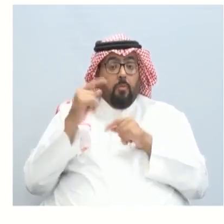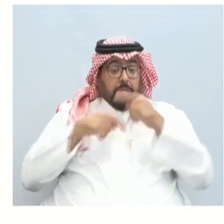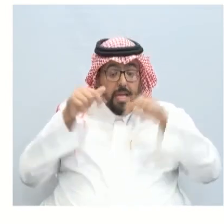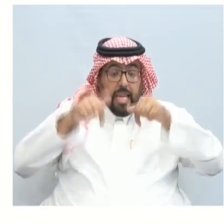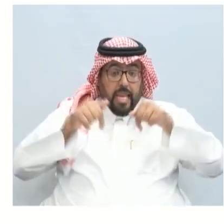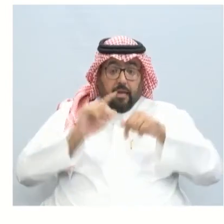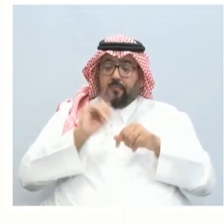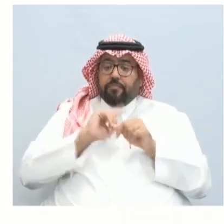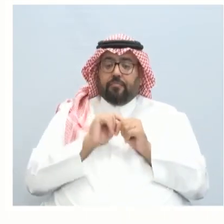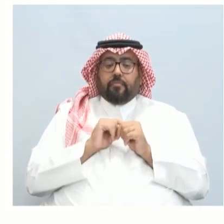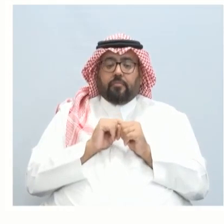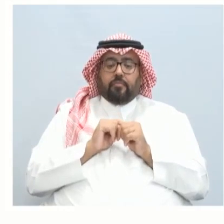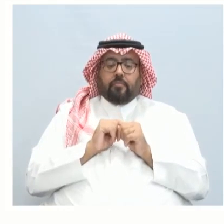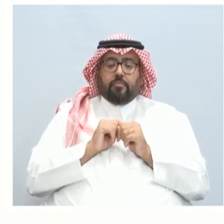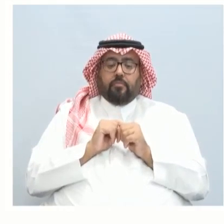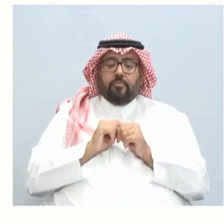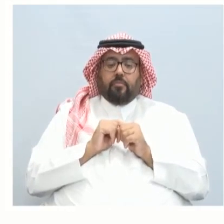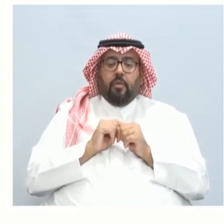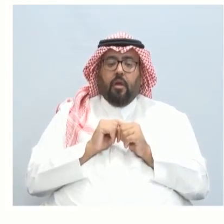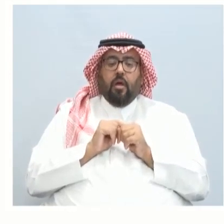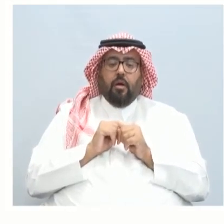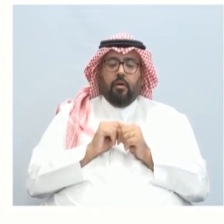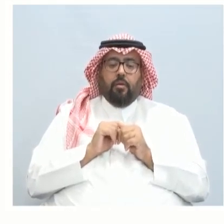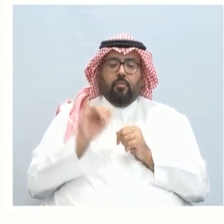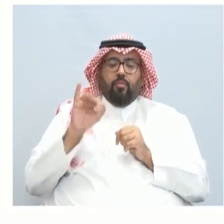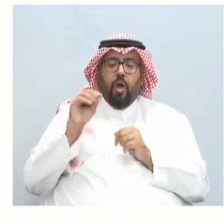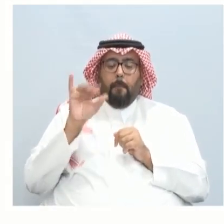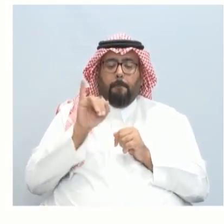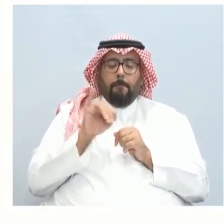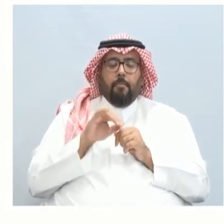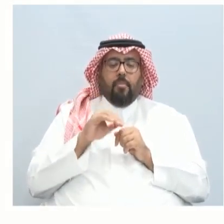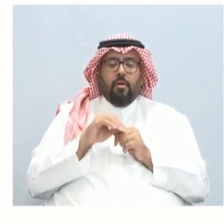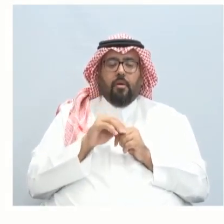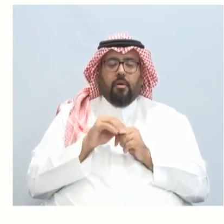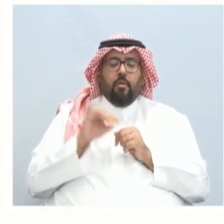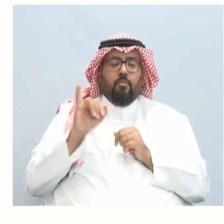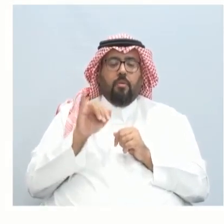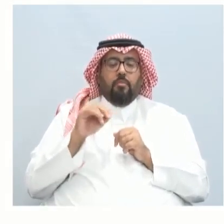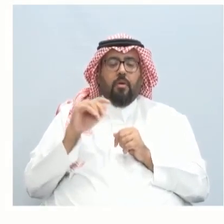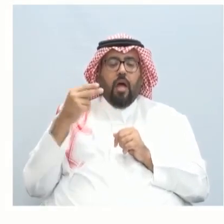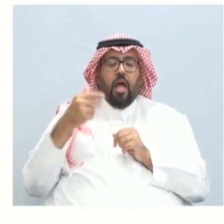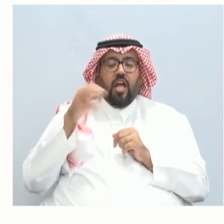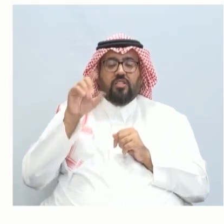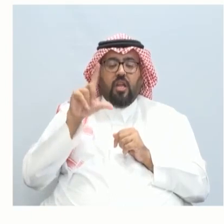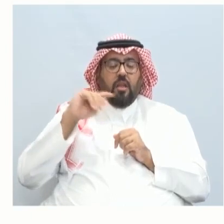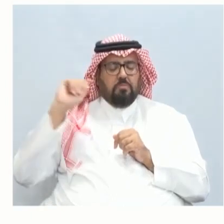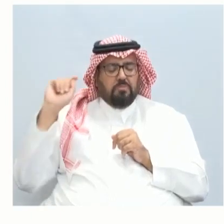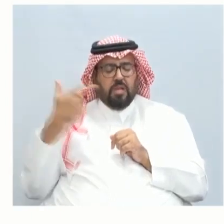الطلاب يقدم المهم العاجل على المهم غير العاجل